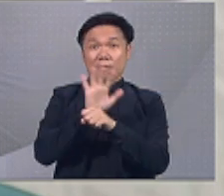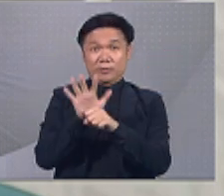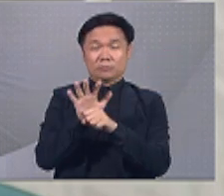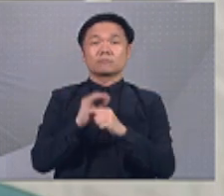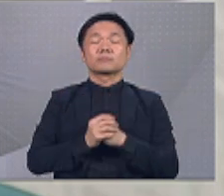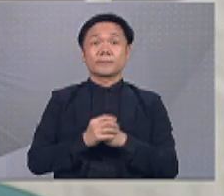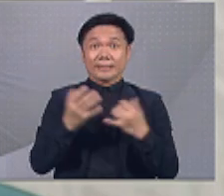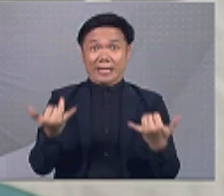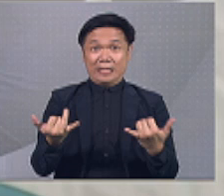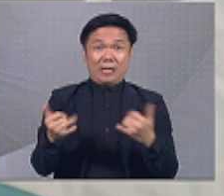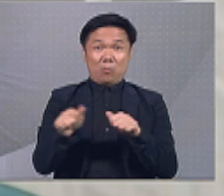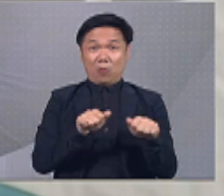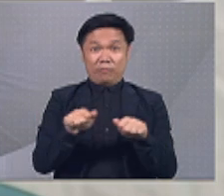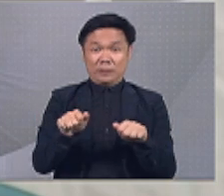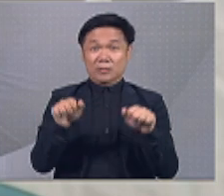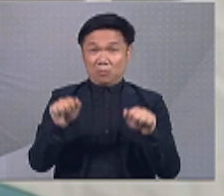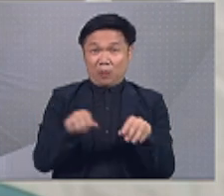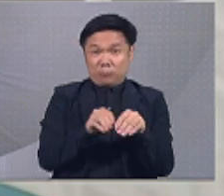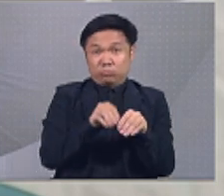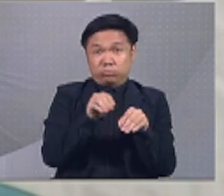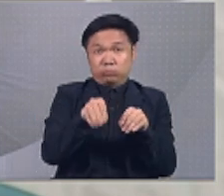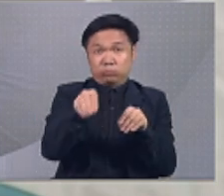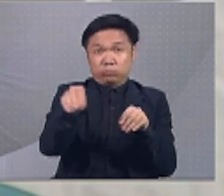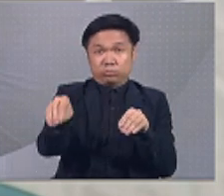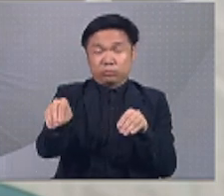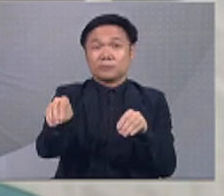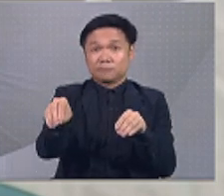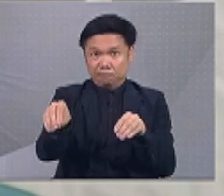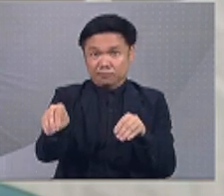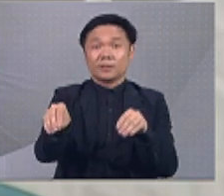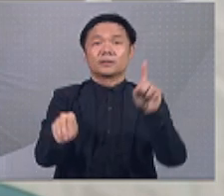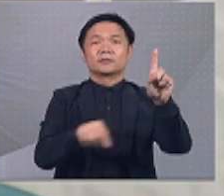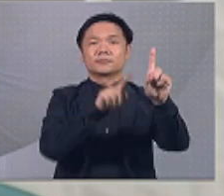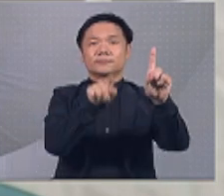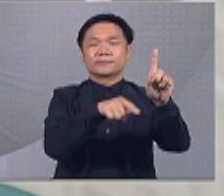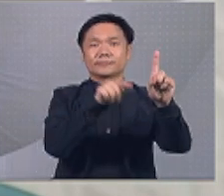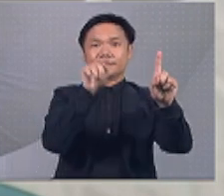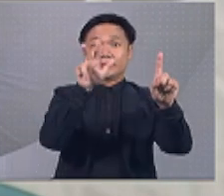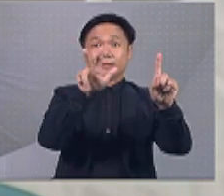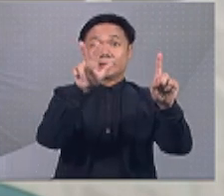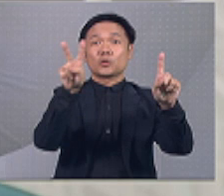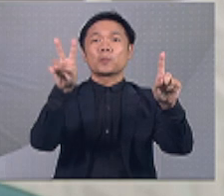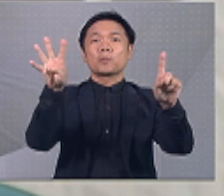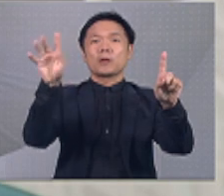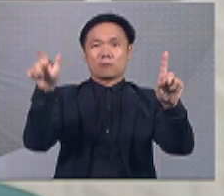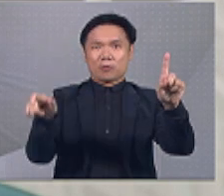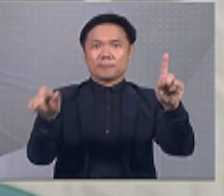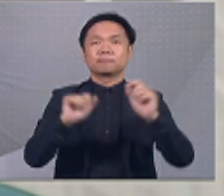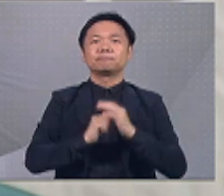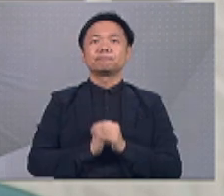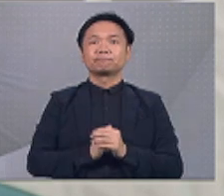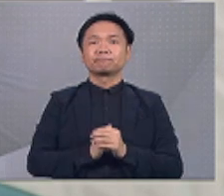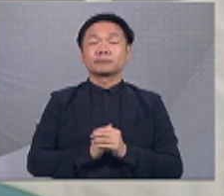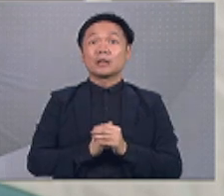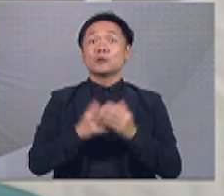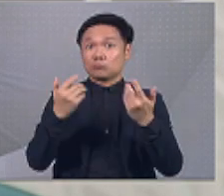jumlah Kise aktif dengan Kebon cengkeh Tantowi 19 adalah 1324 kiss damai